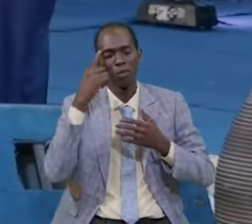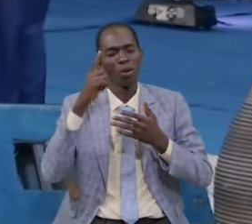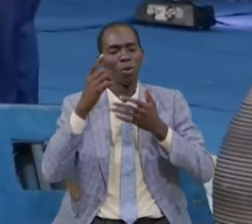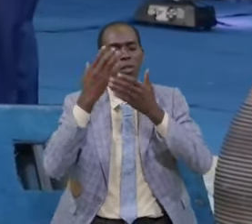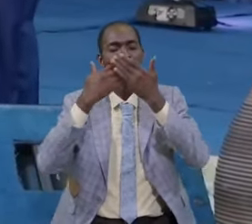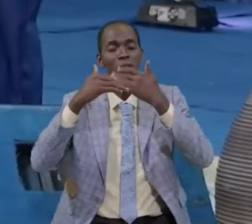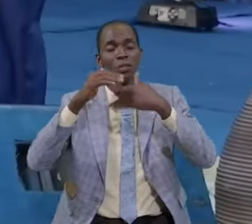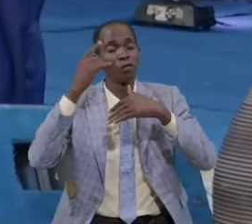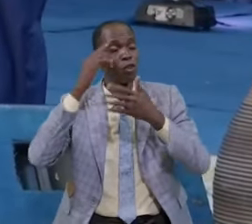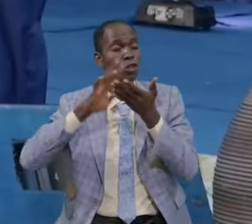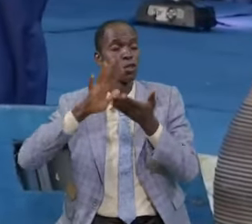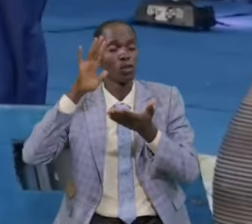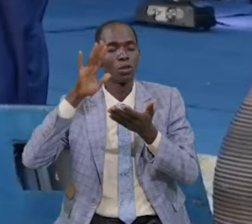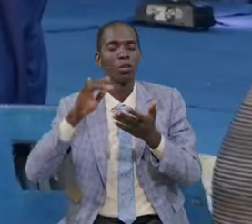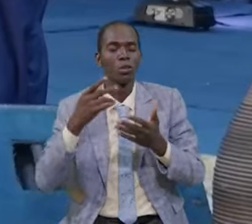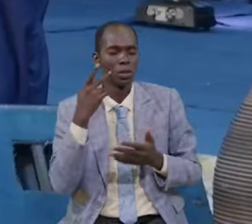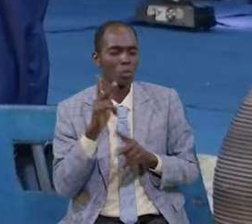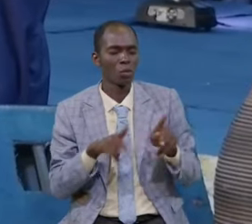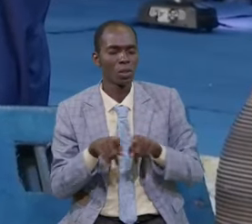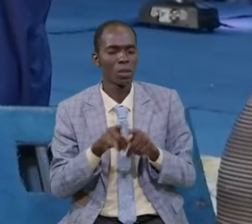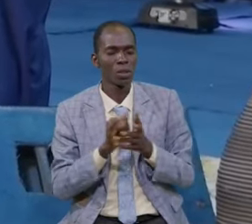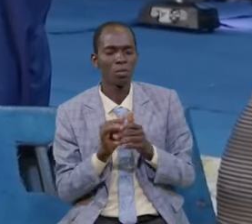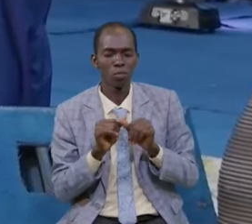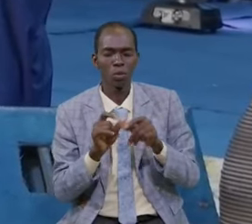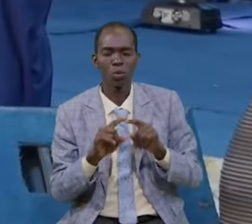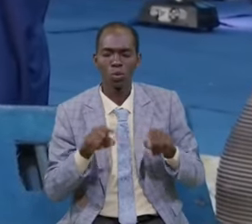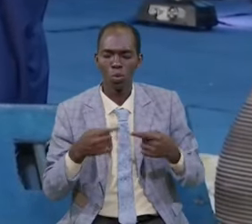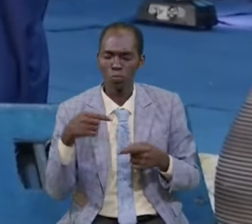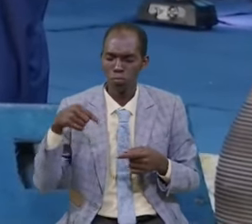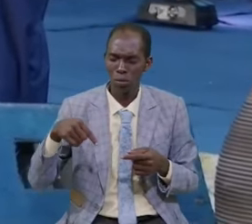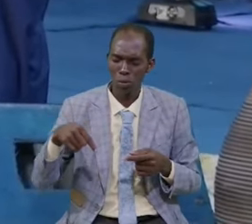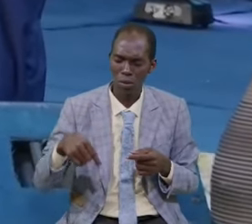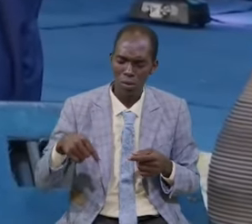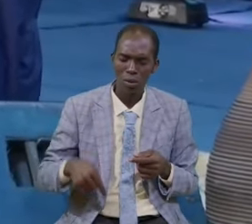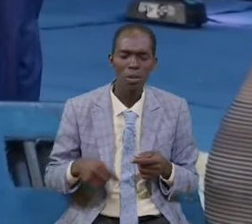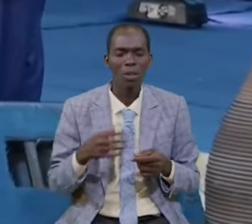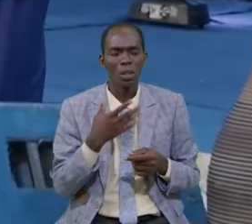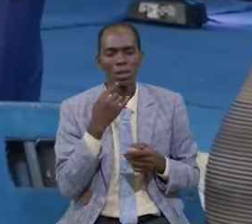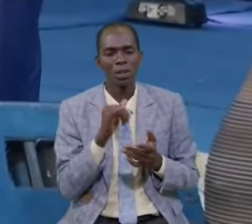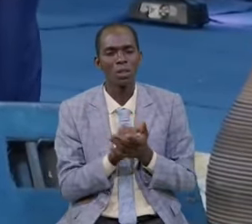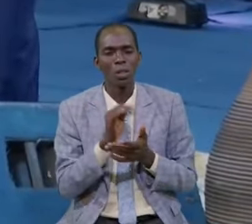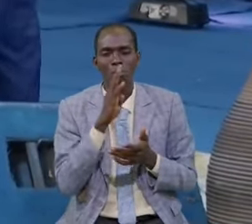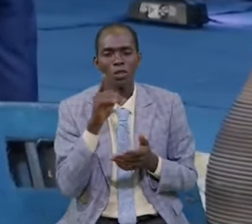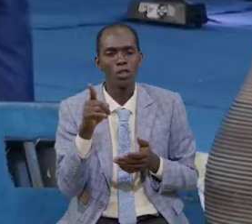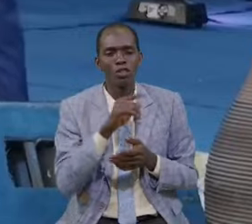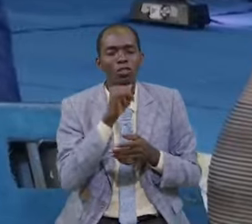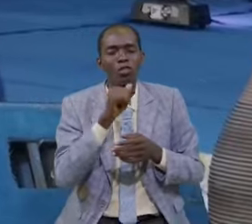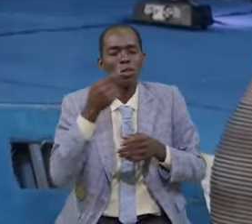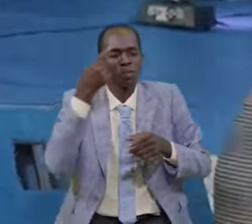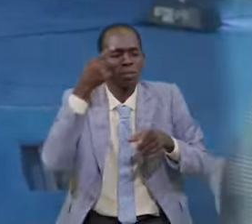que toi, tu veux la gloire de Dieu dans ta vie, il dit, alors ne vous conformez pas au siècle